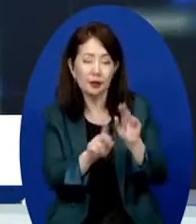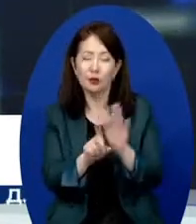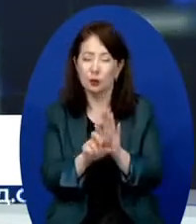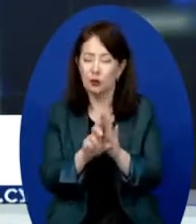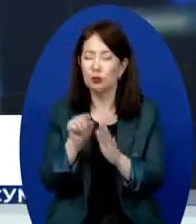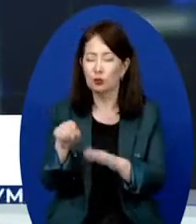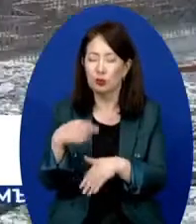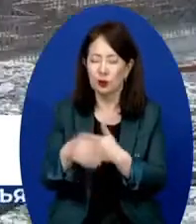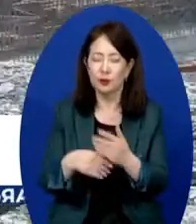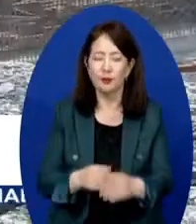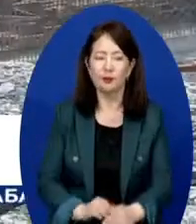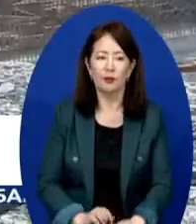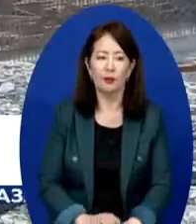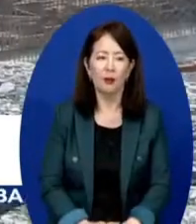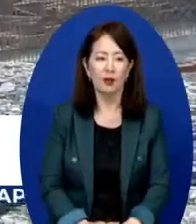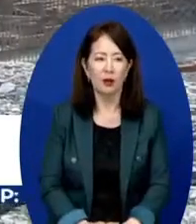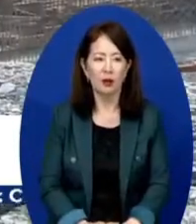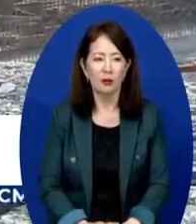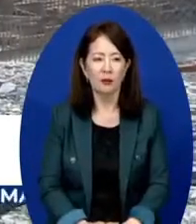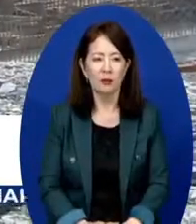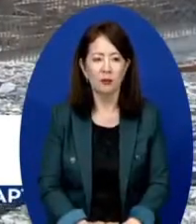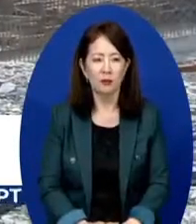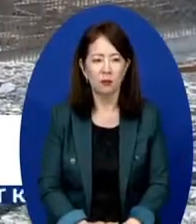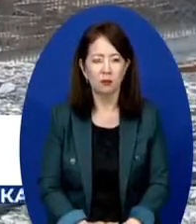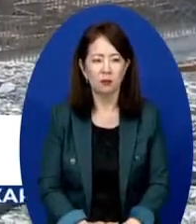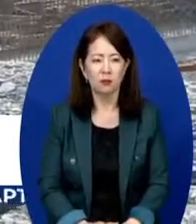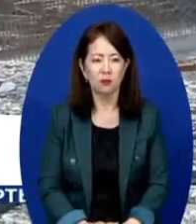хянах боломжтой болж байна.